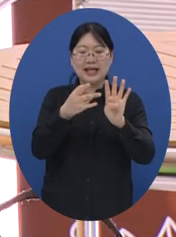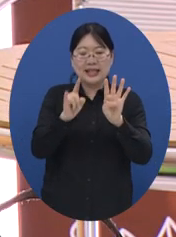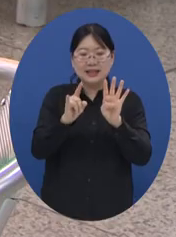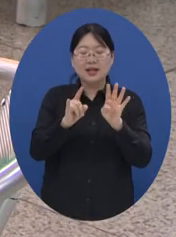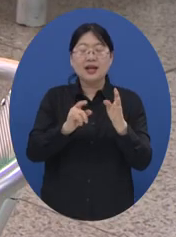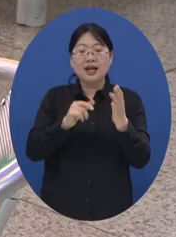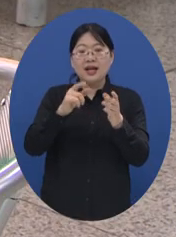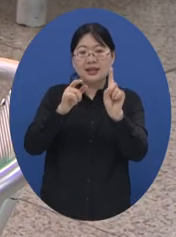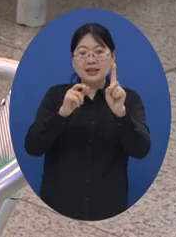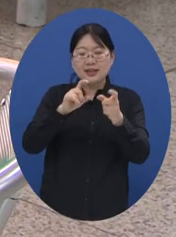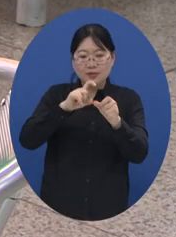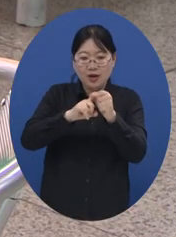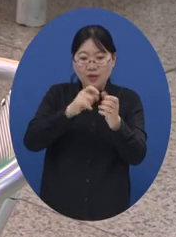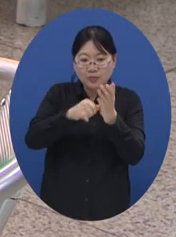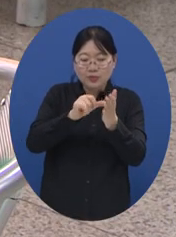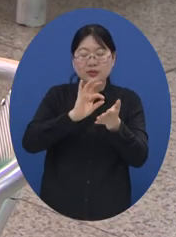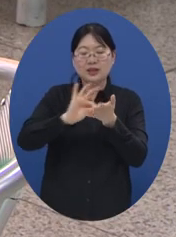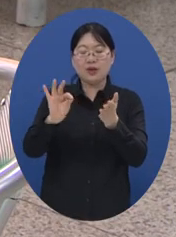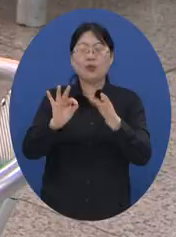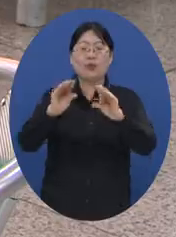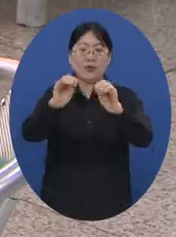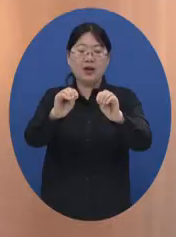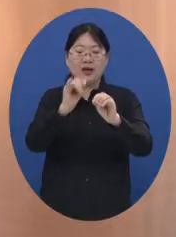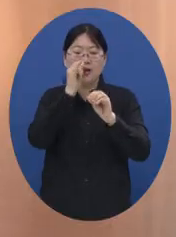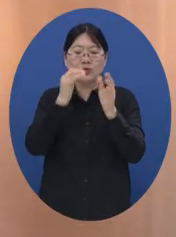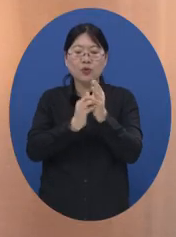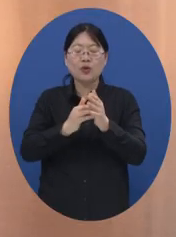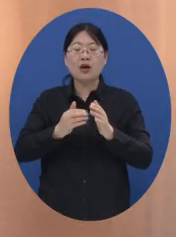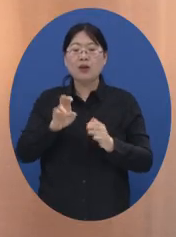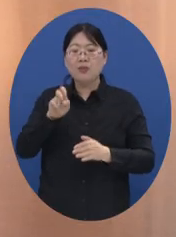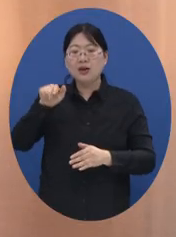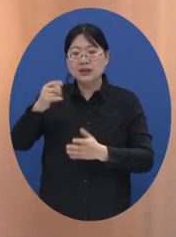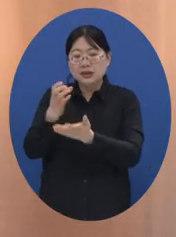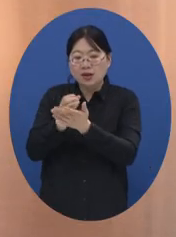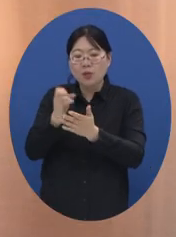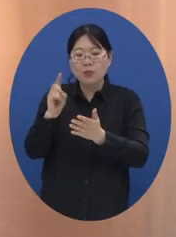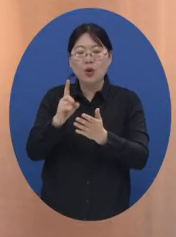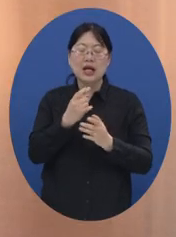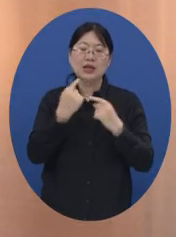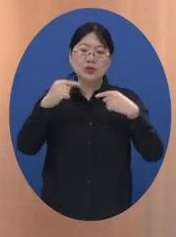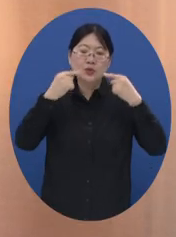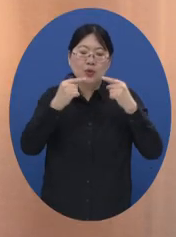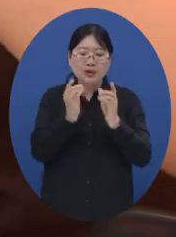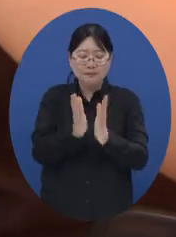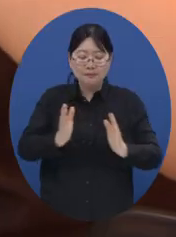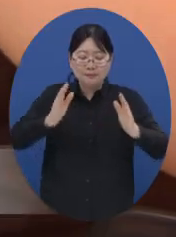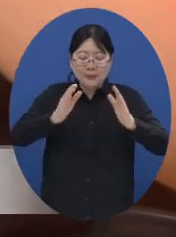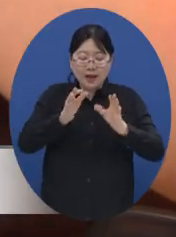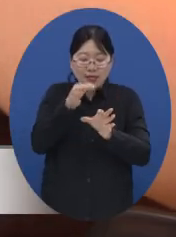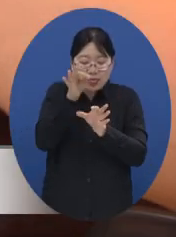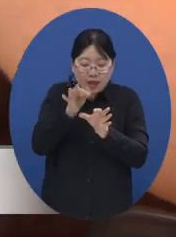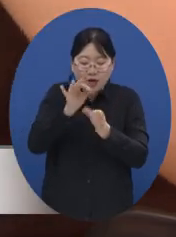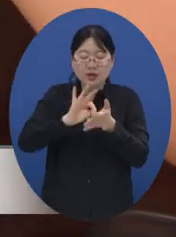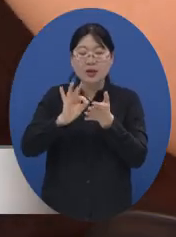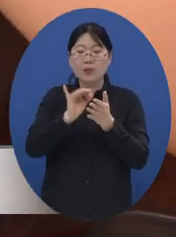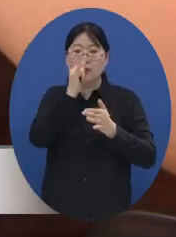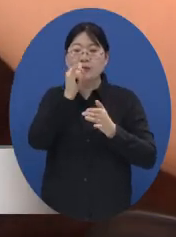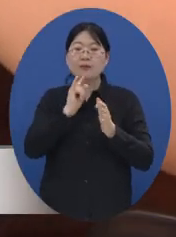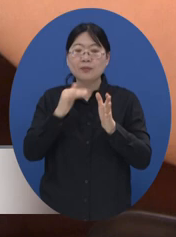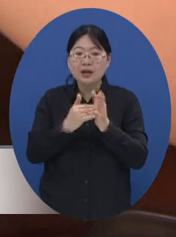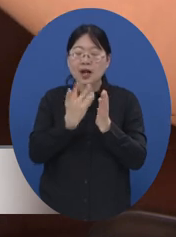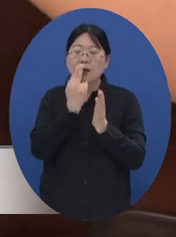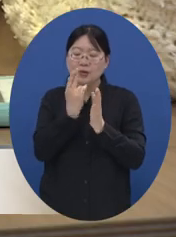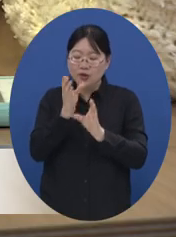일용품 사용해 제한됩니다 대신 머그컵 이나다 용 cd 종이 박스 종이 빨대 등을 써야 한다 또 청 내 매점에서